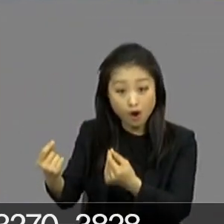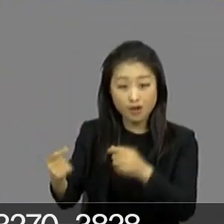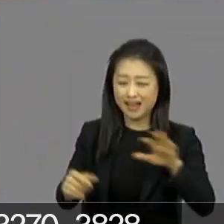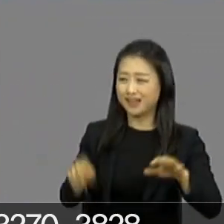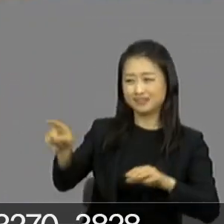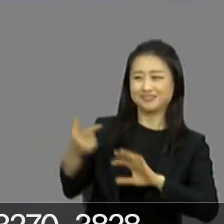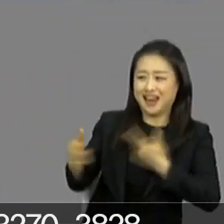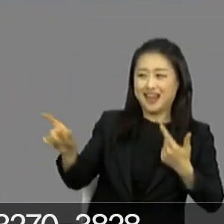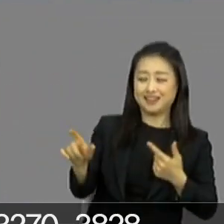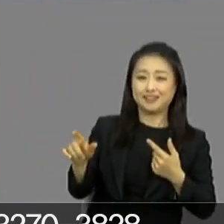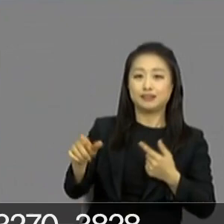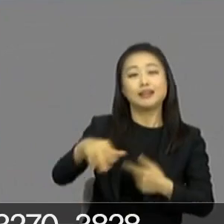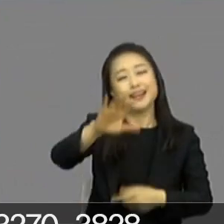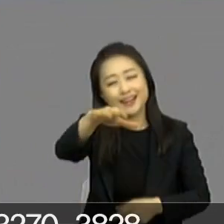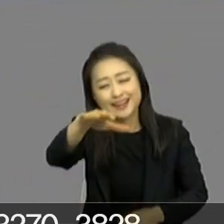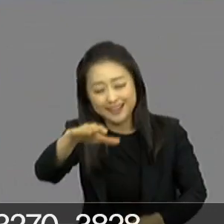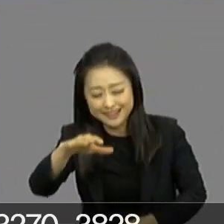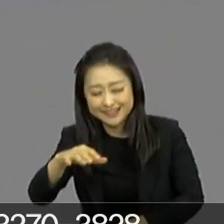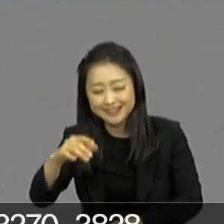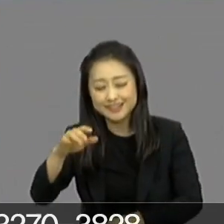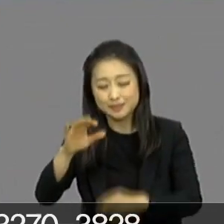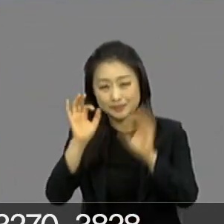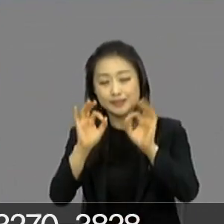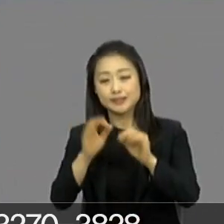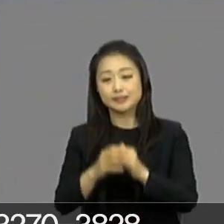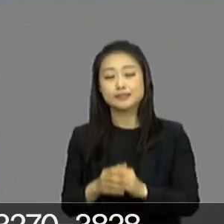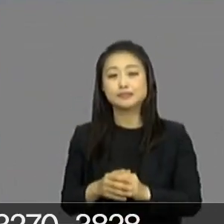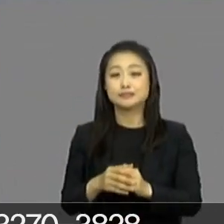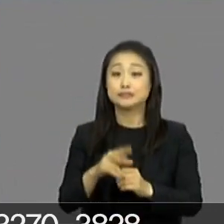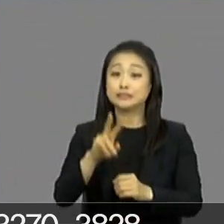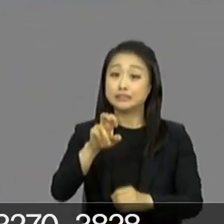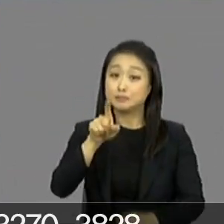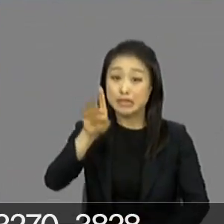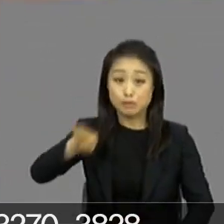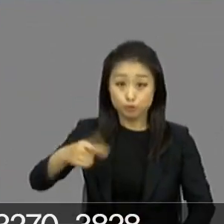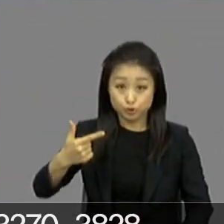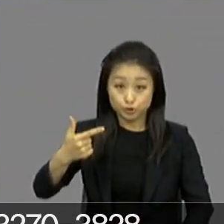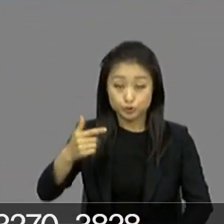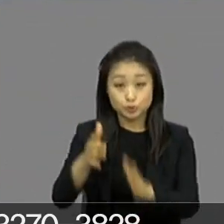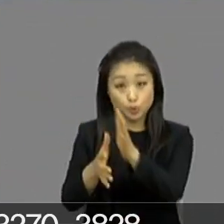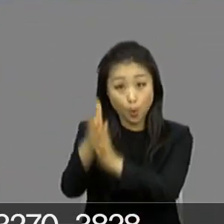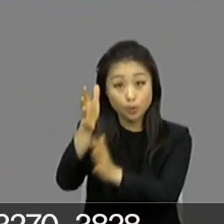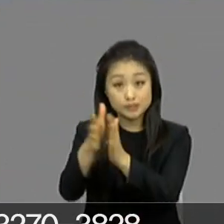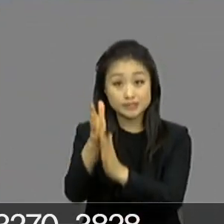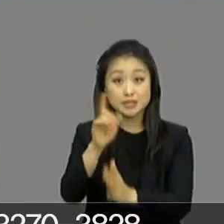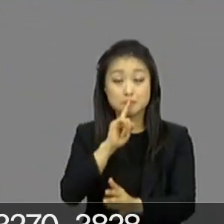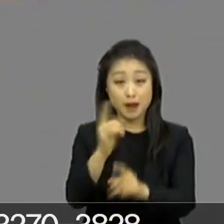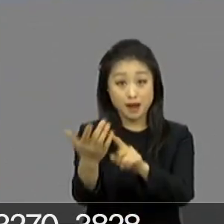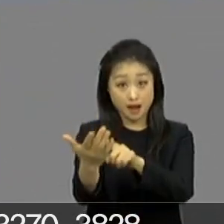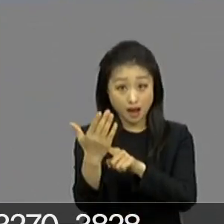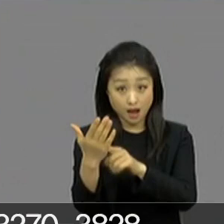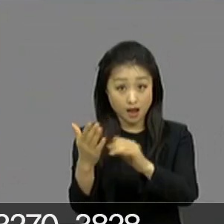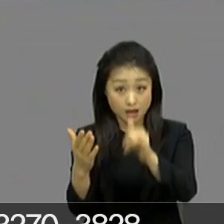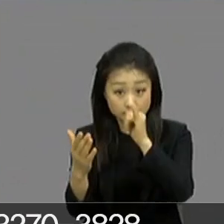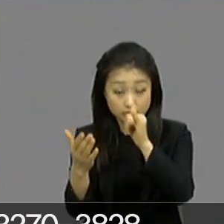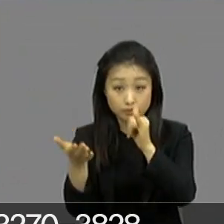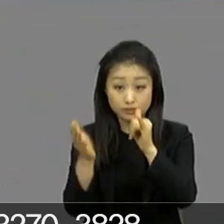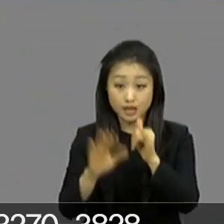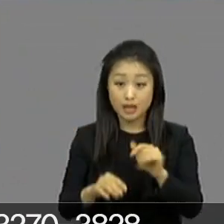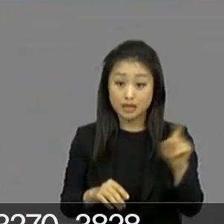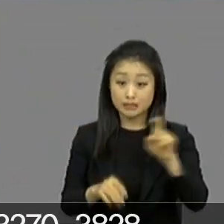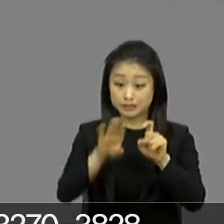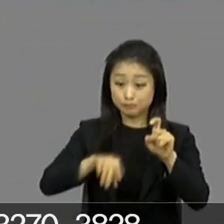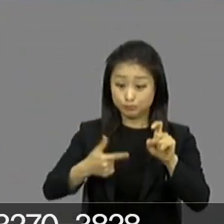크게 보면 그런데 저는 게 이런 거예요 21분 도시를 생각을 하신다면 그렇게 하실 수도 있겠지만 저는 10분